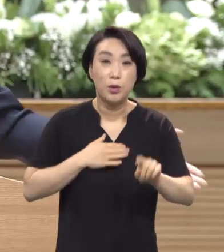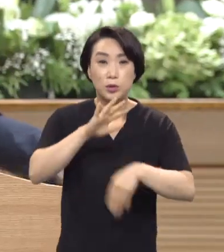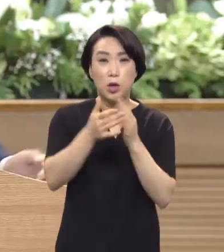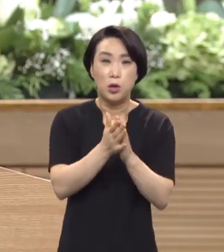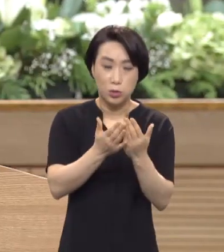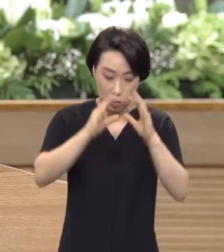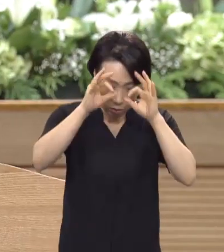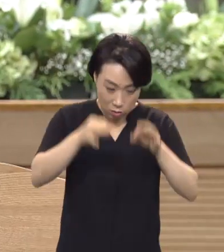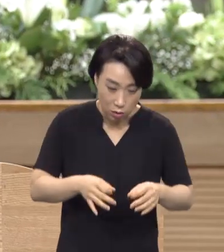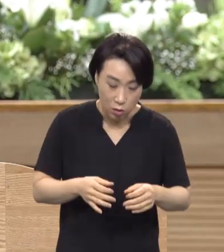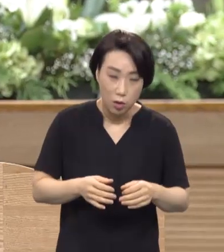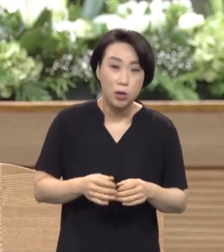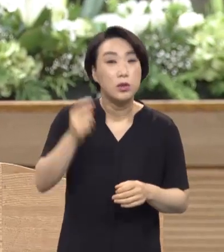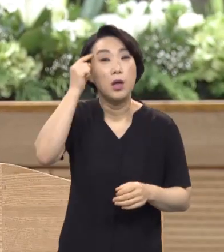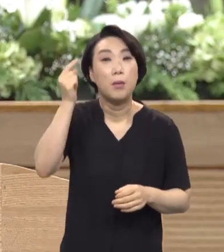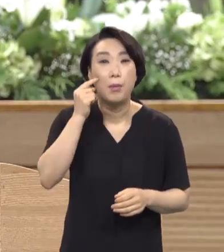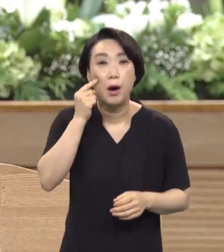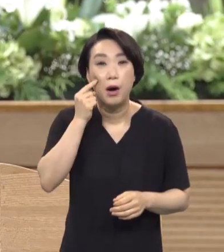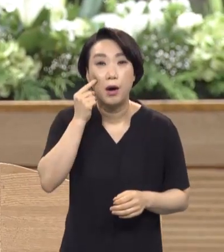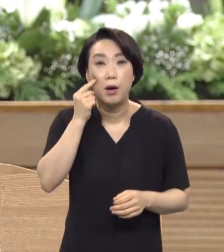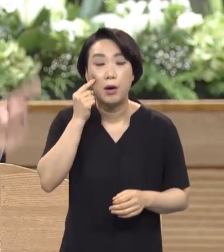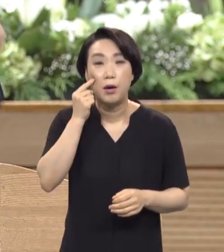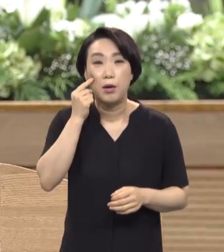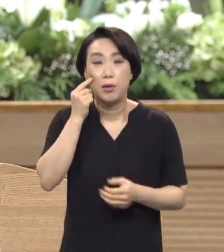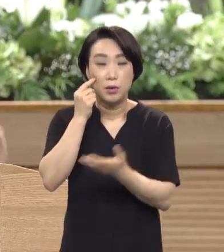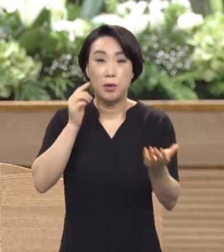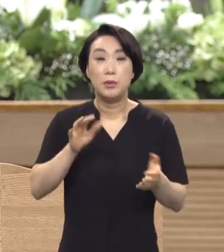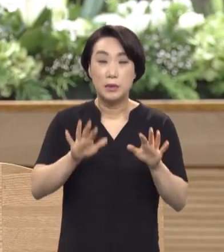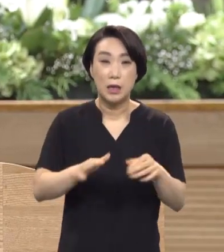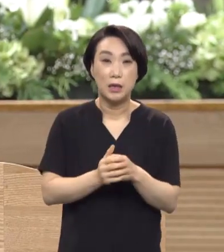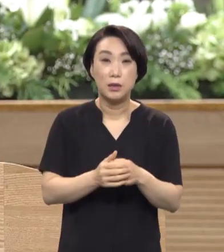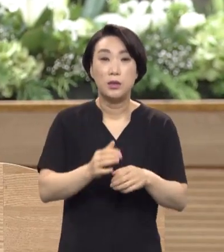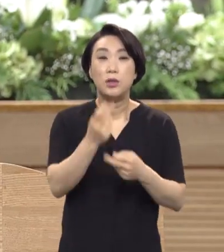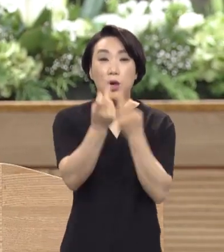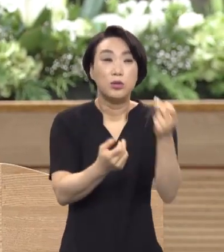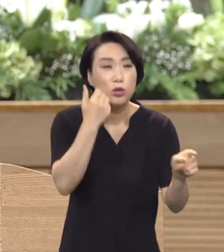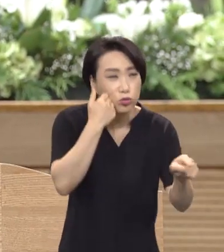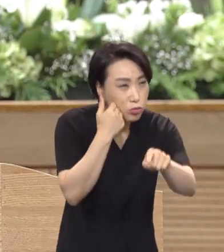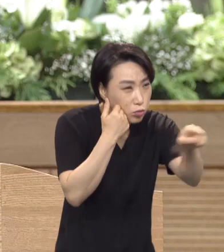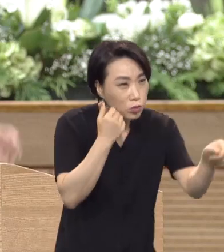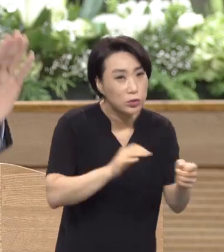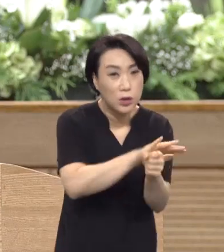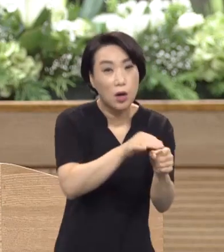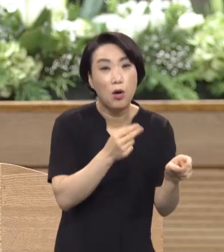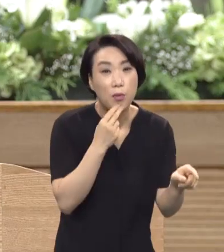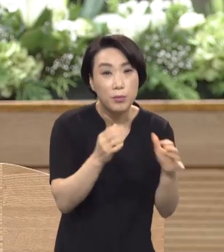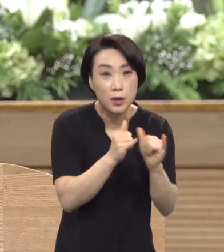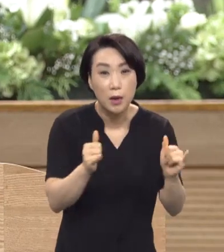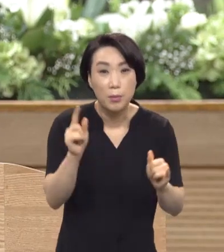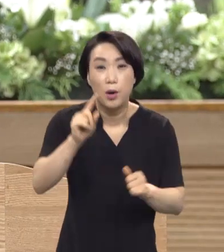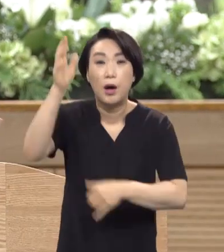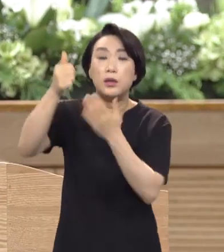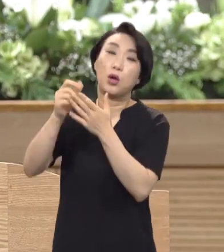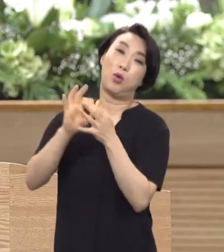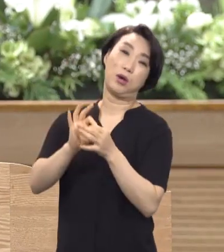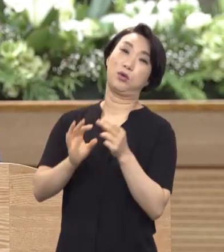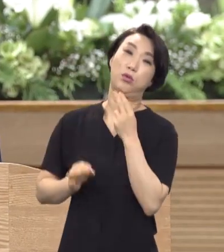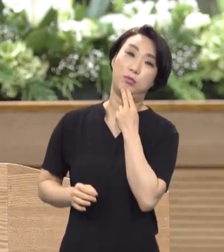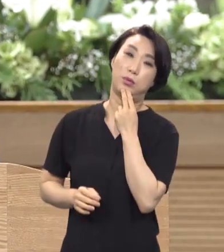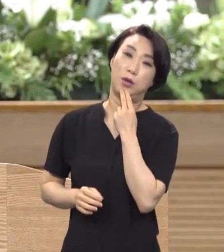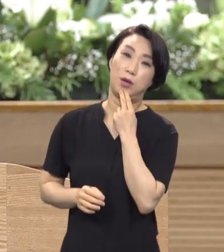깊이 판단해야 합니다. 그리고 형제를 사랑하지 않는 자는 하나님께 속하지